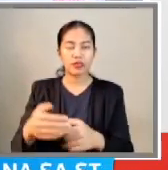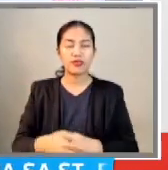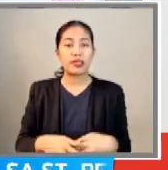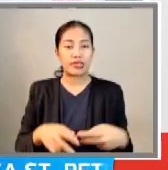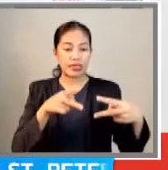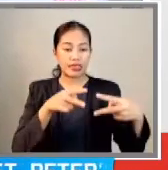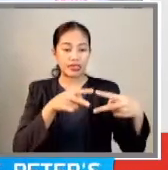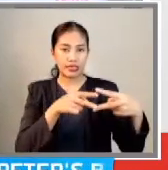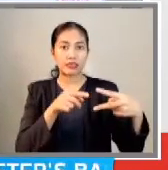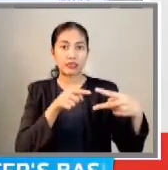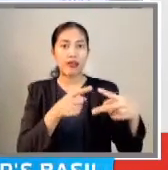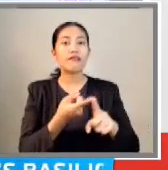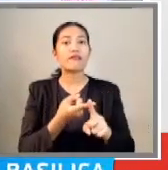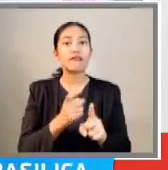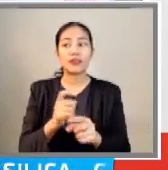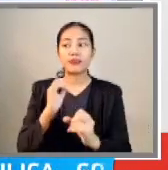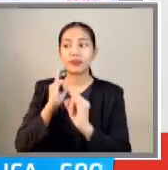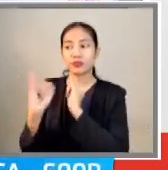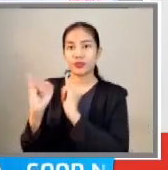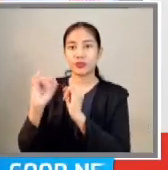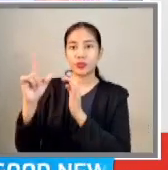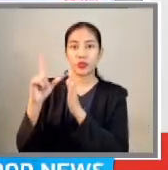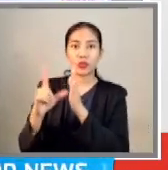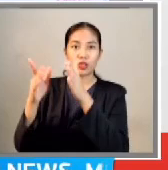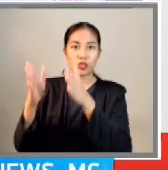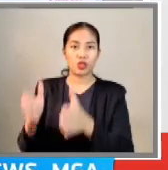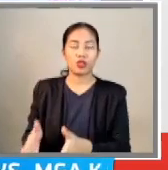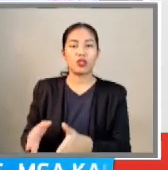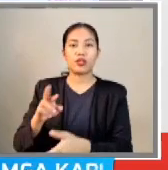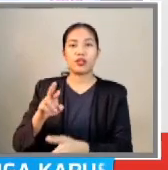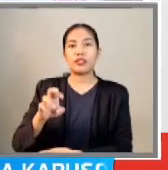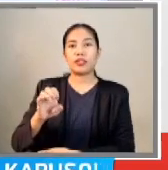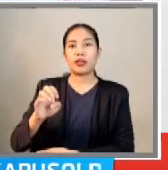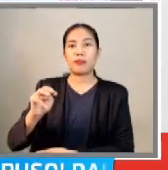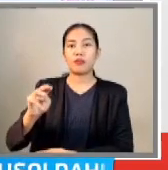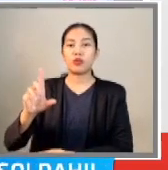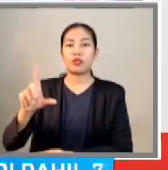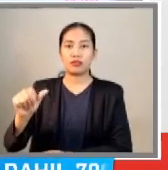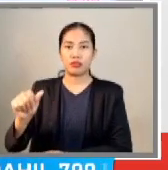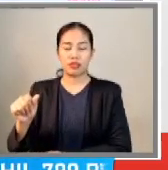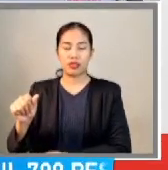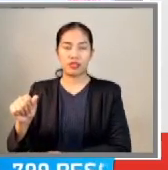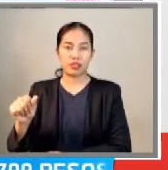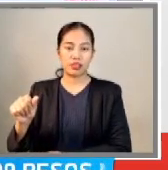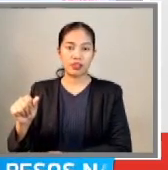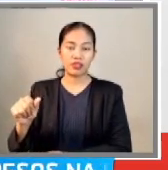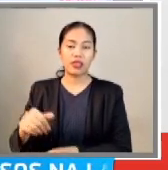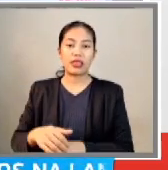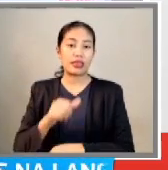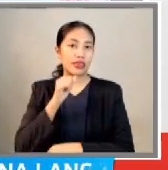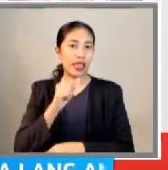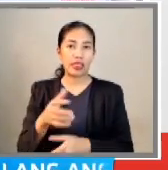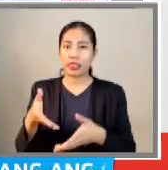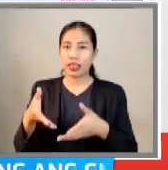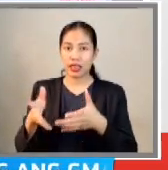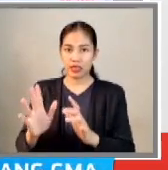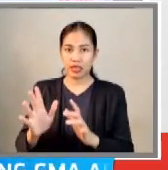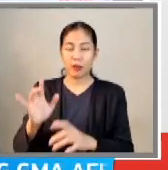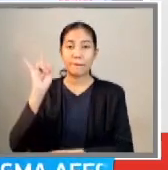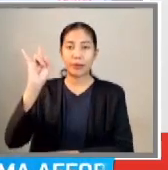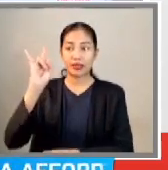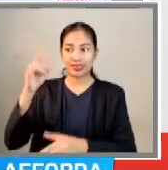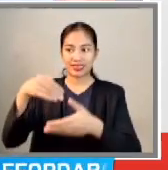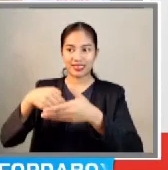sa abogado ni Remulia. At hindi rin kasi pinayagan ang mga media sa loob ng korte nang ibinabanga